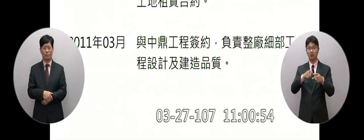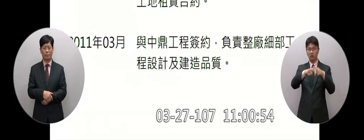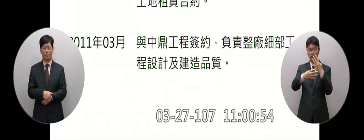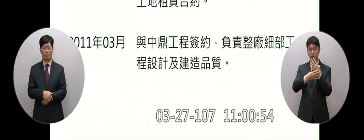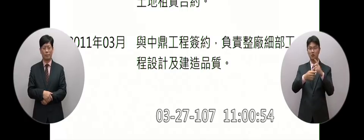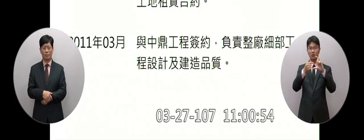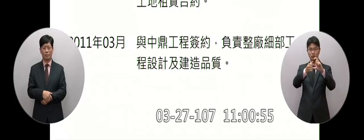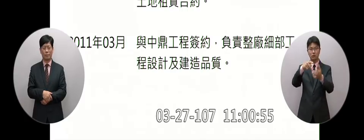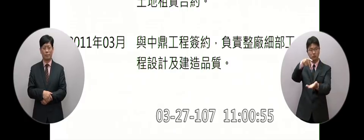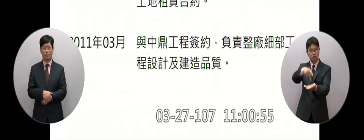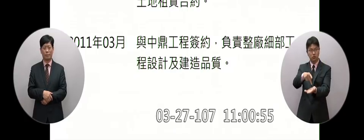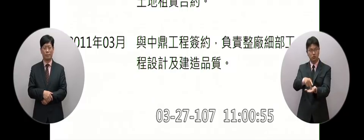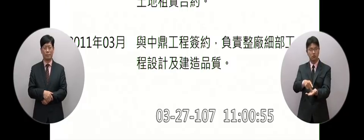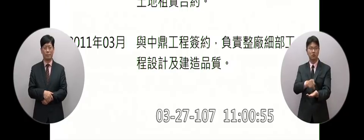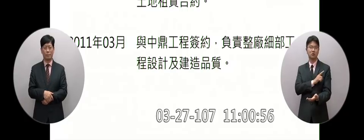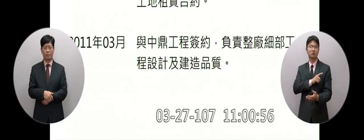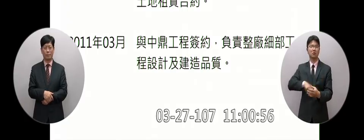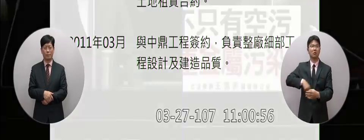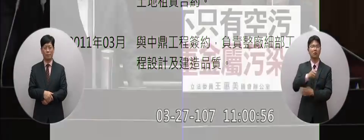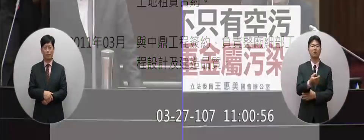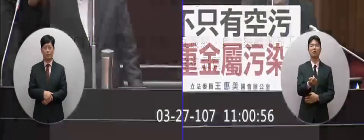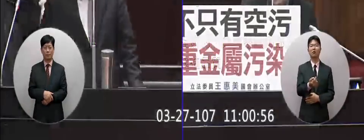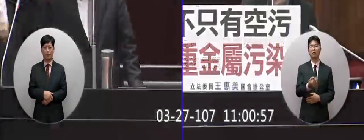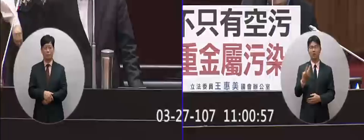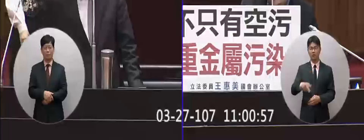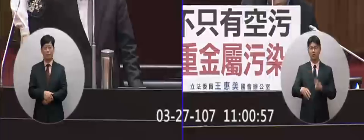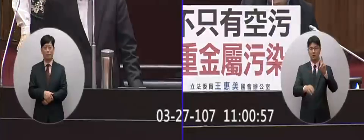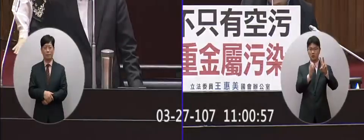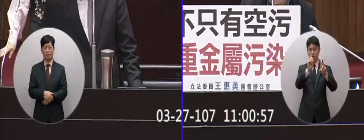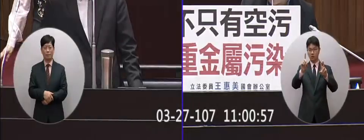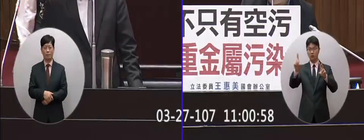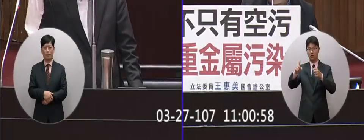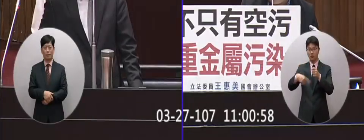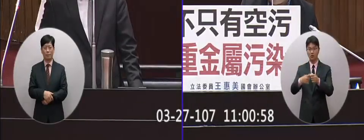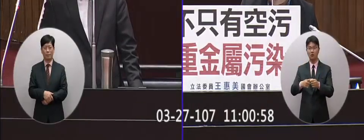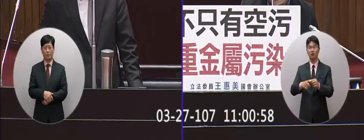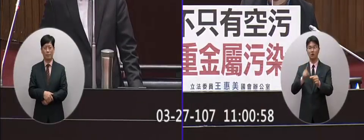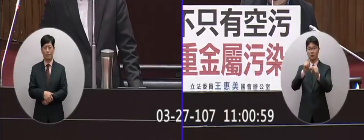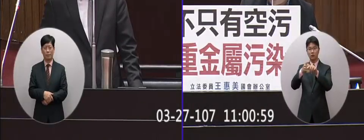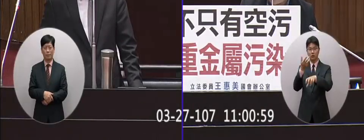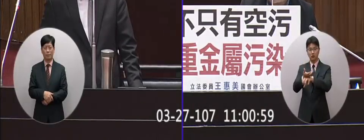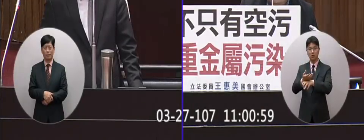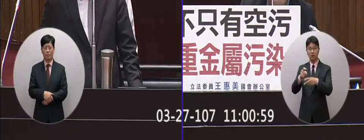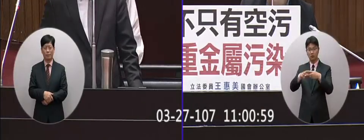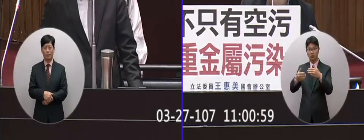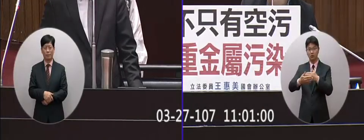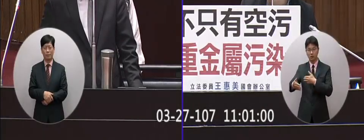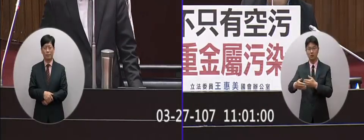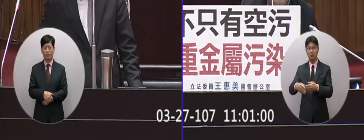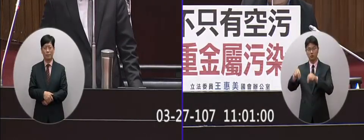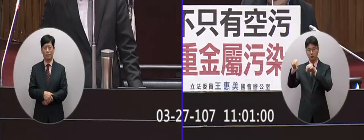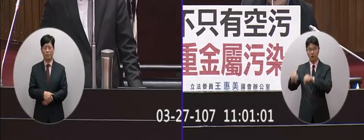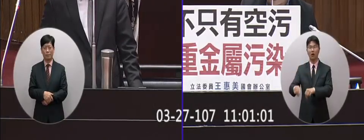的，也不用投资太大的成本。2011年跟我们中鼎工程这个签了一个